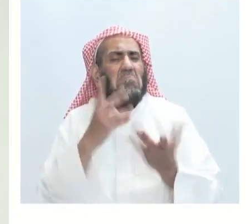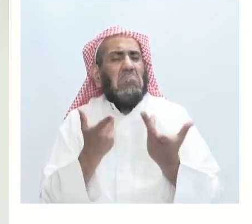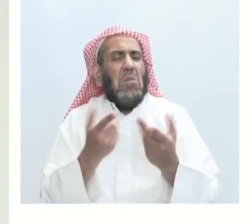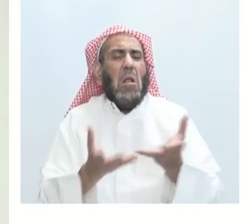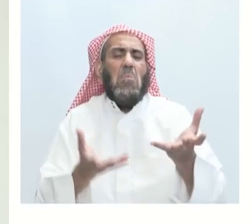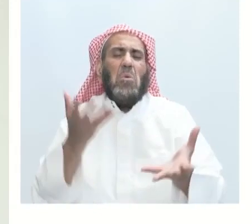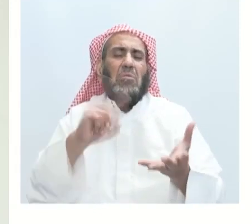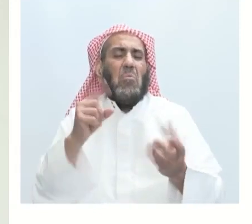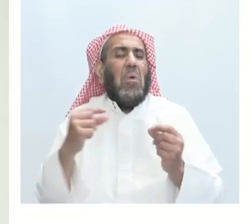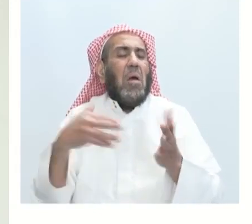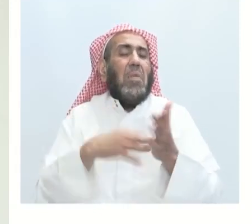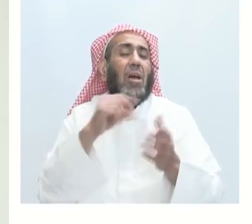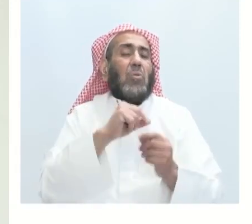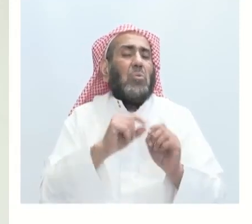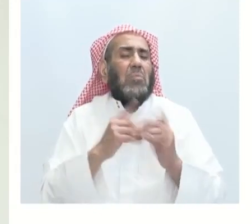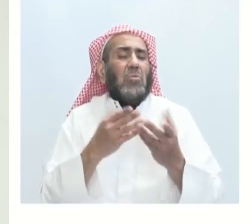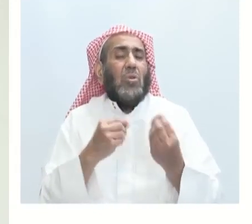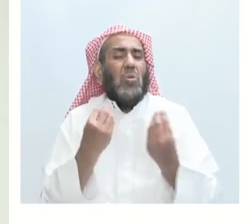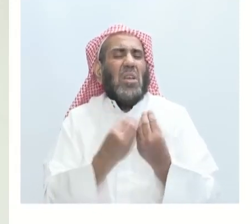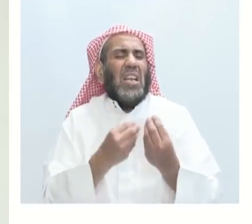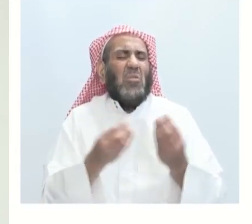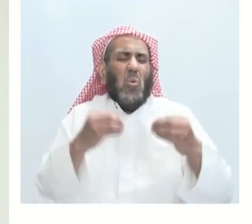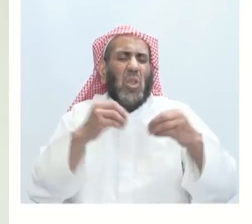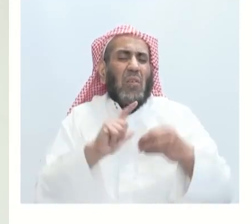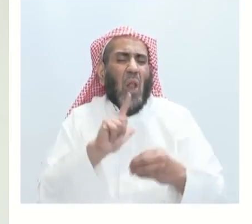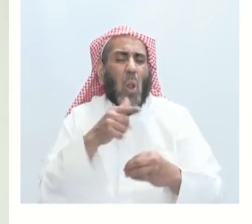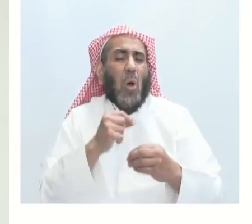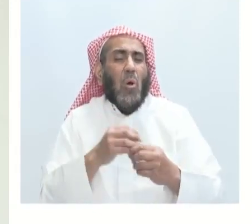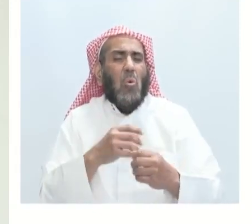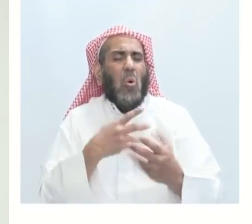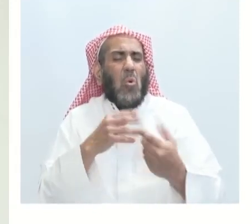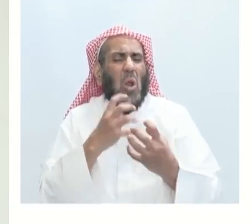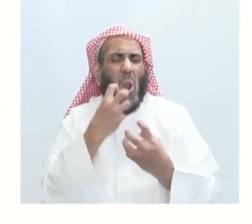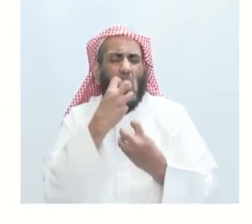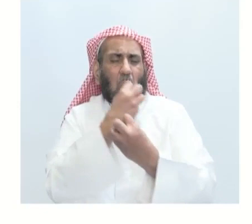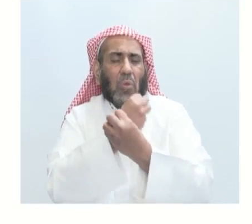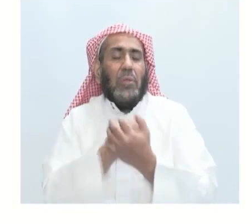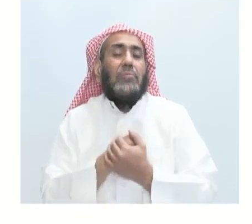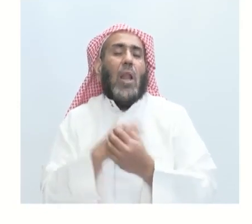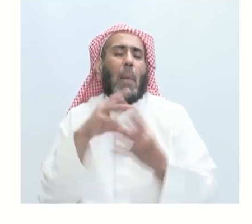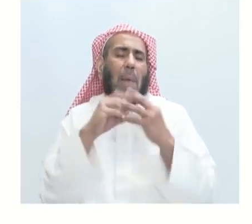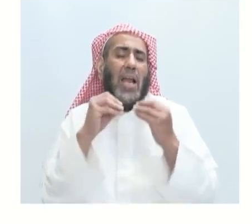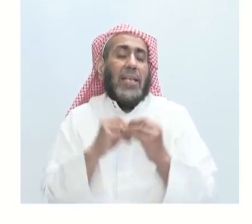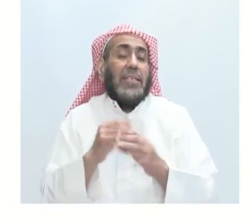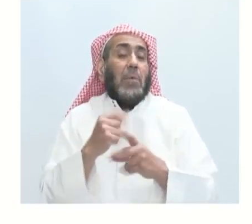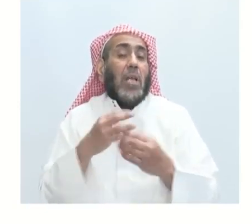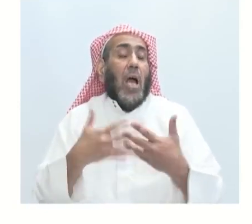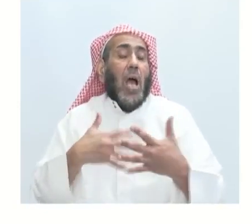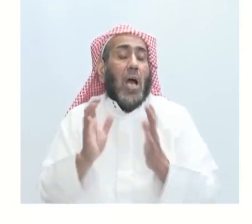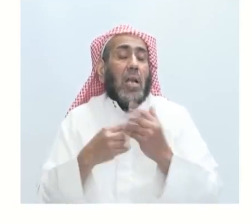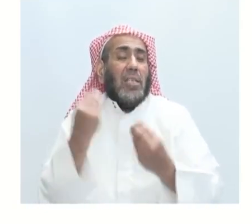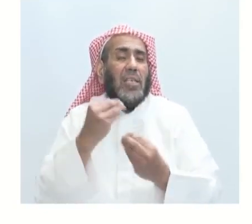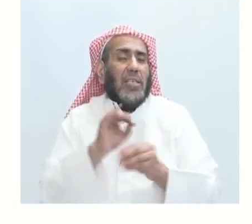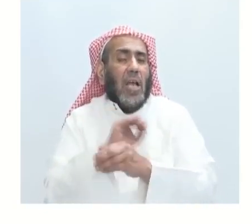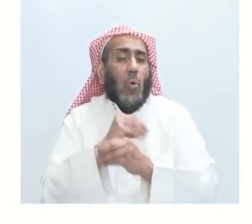لا بوزن ولا بقافي وتميل وتميل الى تكثيف اللغه والنزوع الى الغموض سمات حركه الحداثه الدعوه